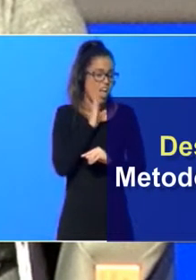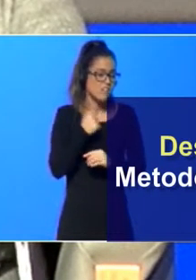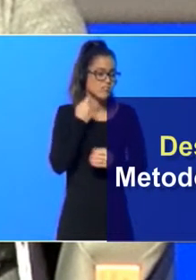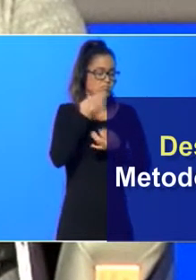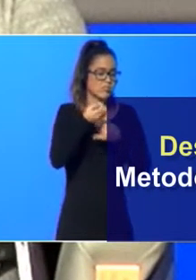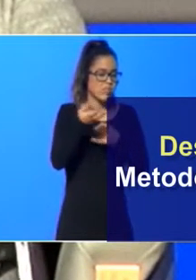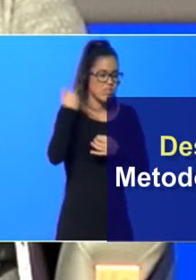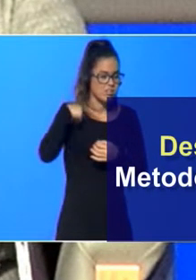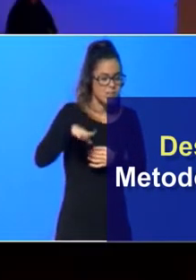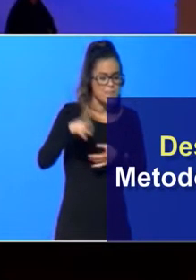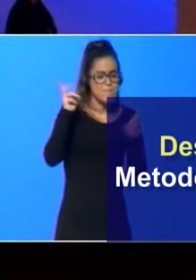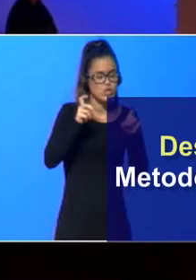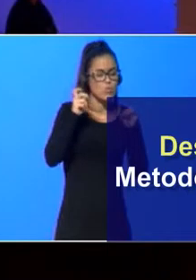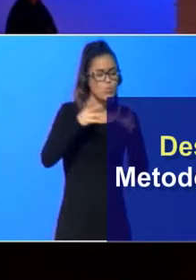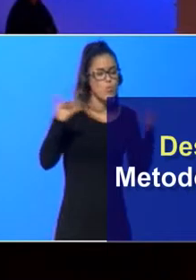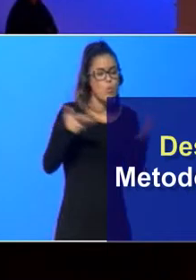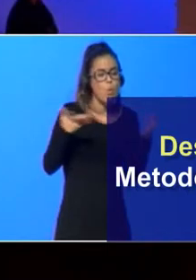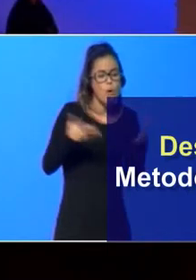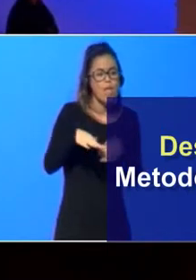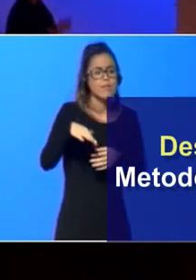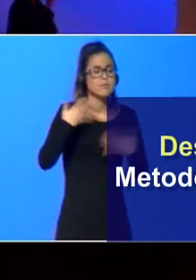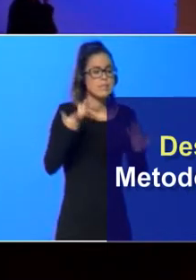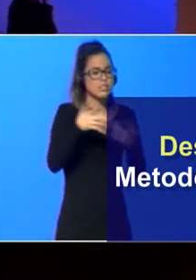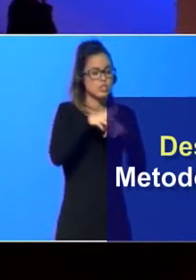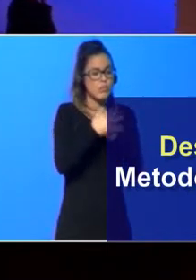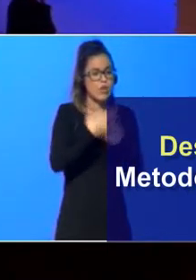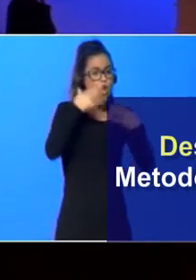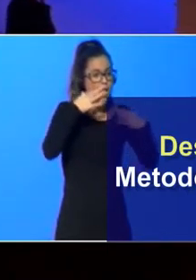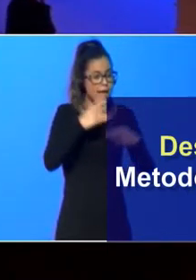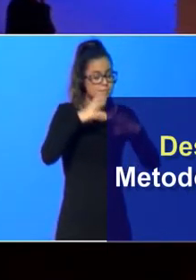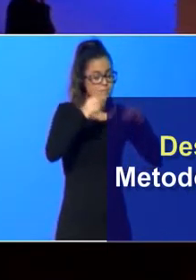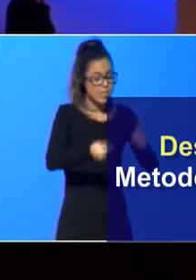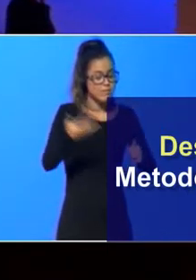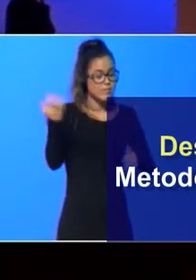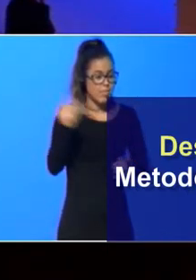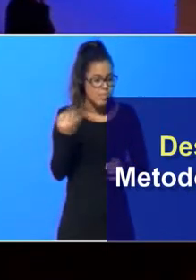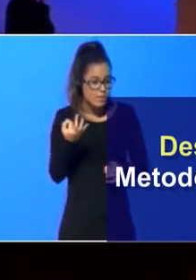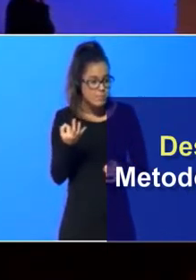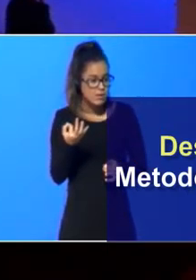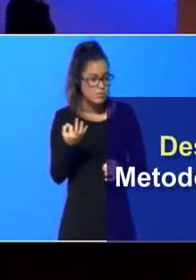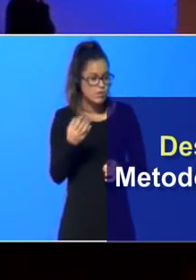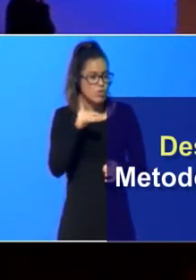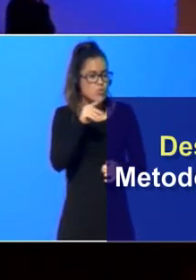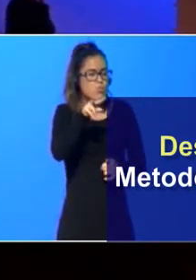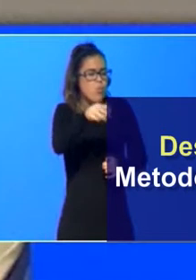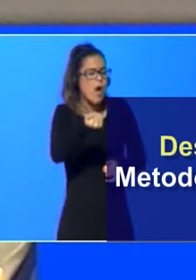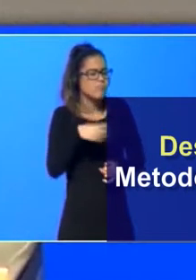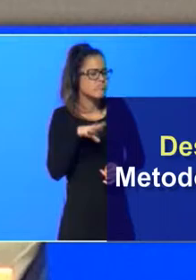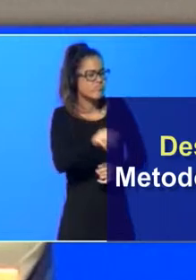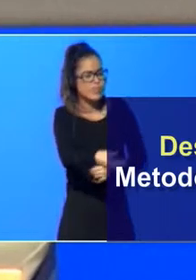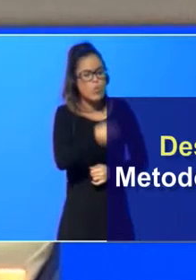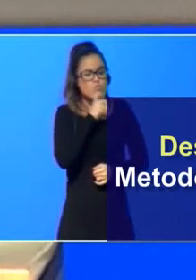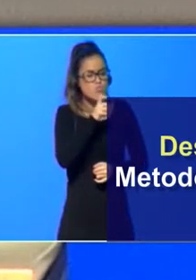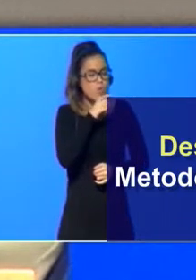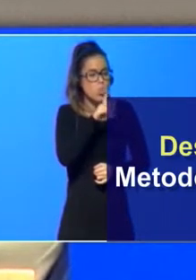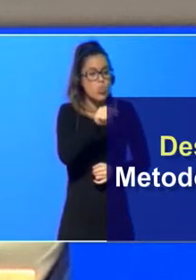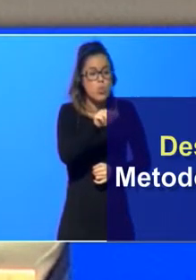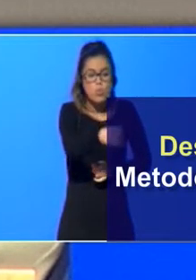metodologia, ze egoera errealitatik hasi, dua nola erabili, dua azaldu, osea, behin eta